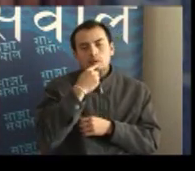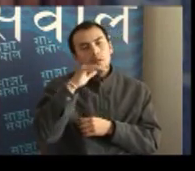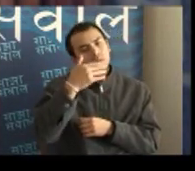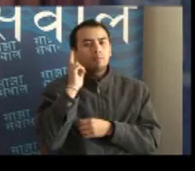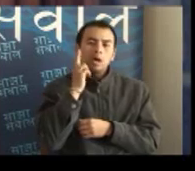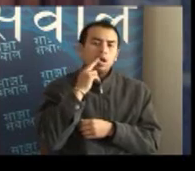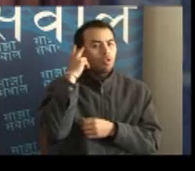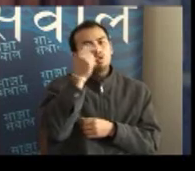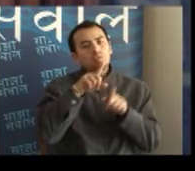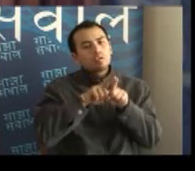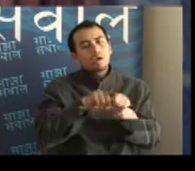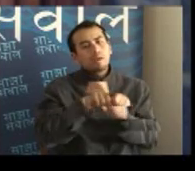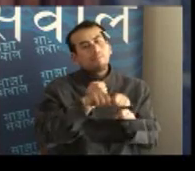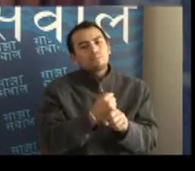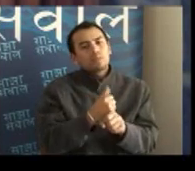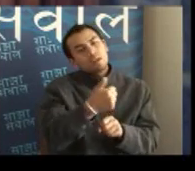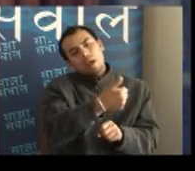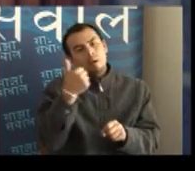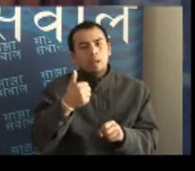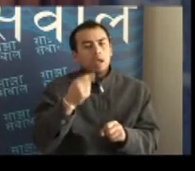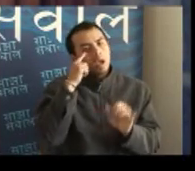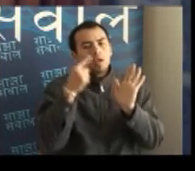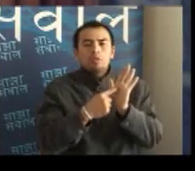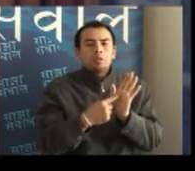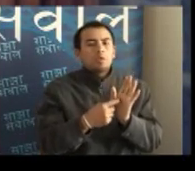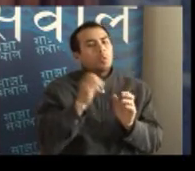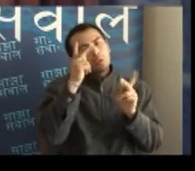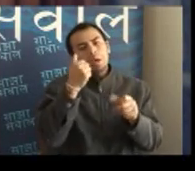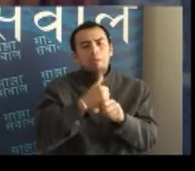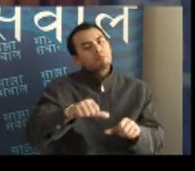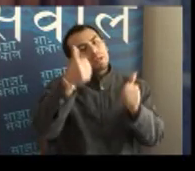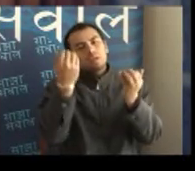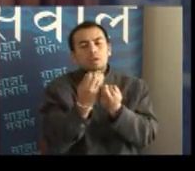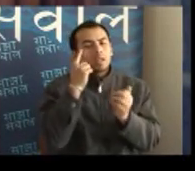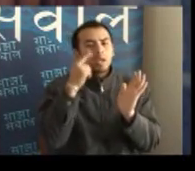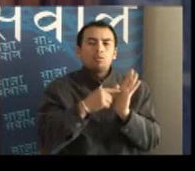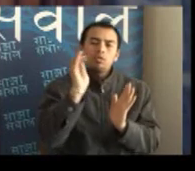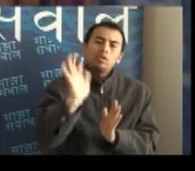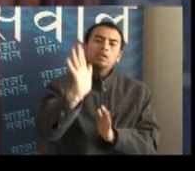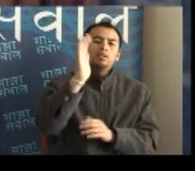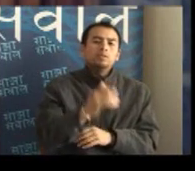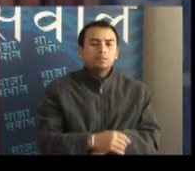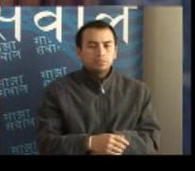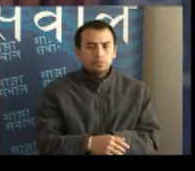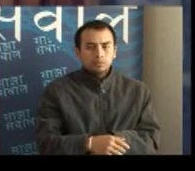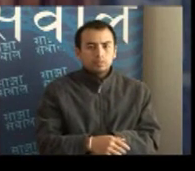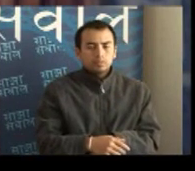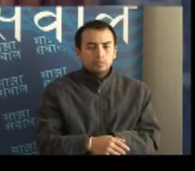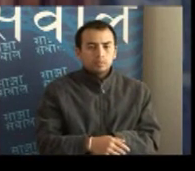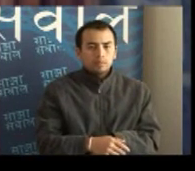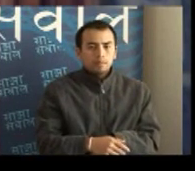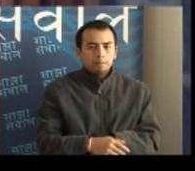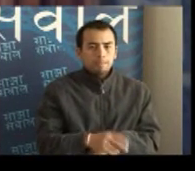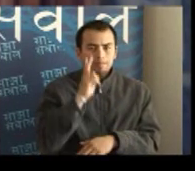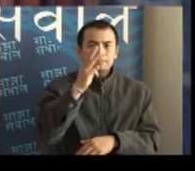उहाँहरूलाई यति सजिलो हुन्छ काम दिलाउनु लागि त्यो हामीले हेर्नै पर्छ, त्यो चाहिँ ओके भयो त्यो काम हामीले चाहिँ ल यो काम चाहिँ उहाँबाट भयो भन्ने किसिमको हामीले थाहा हुन्छ। र